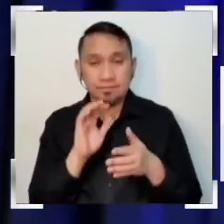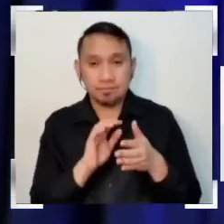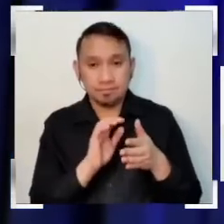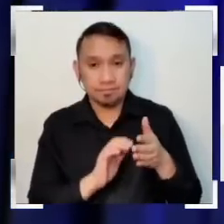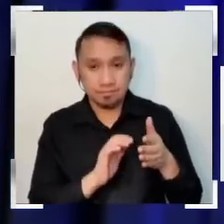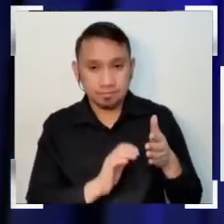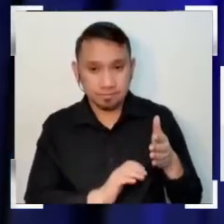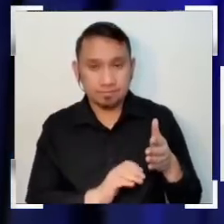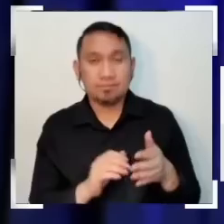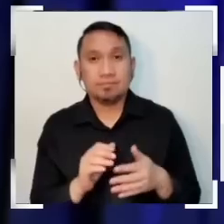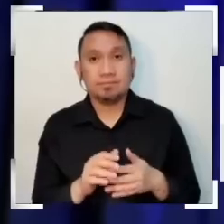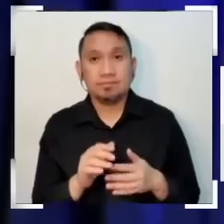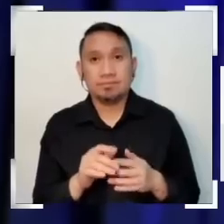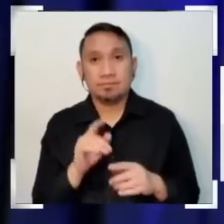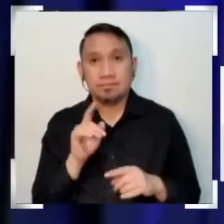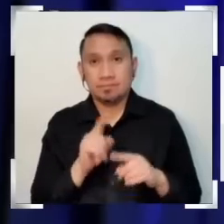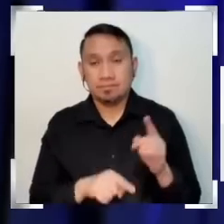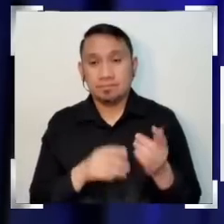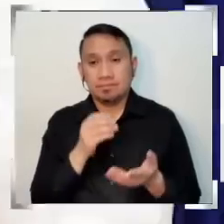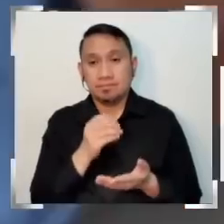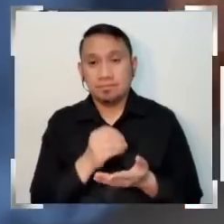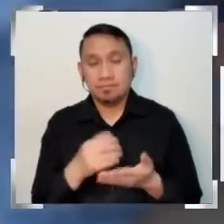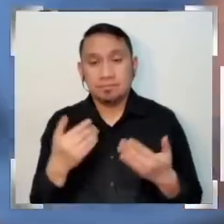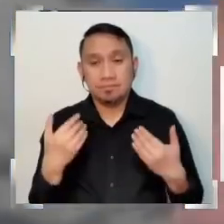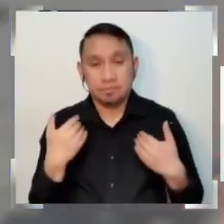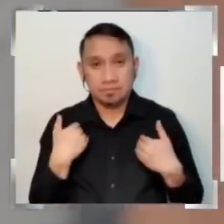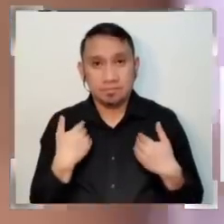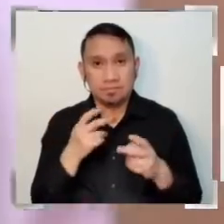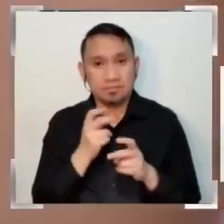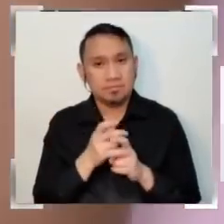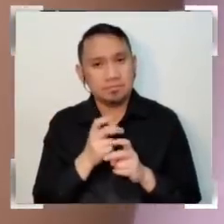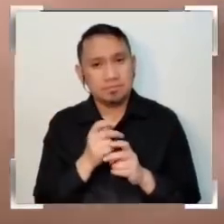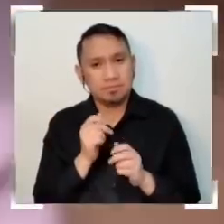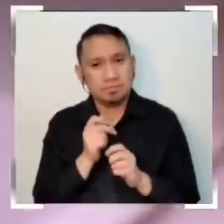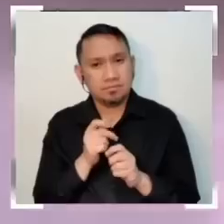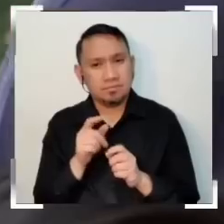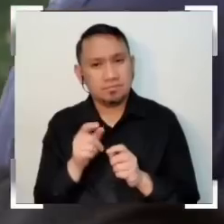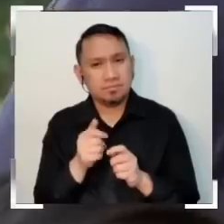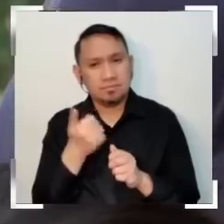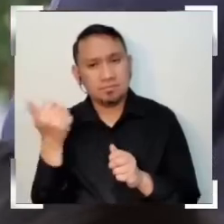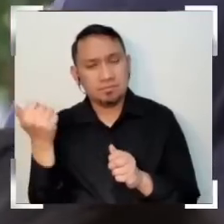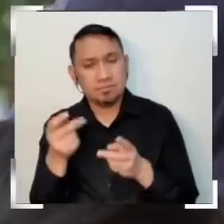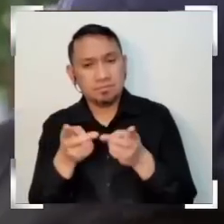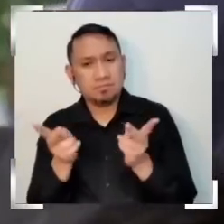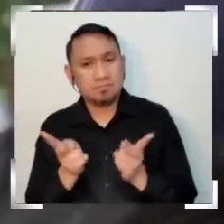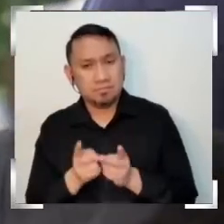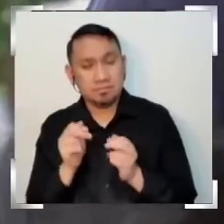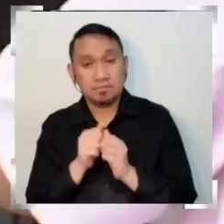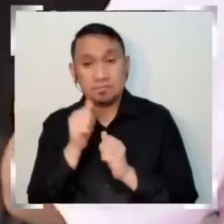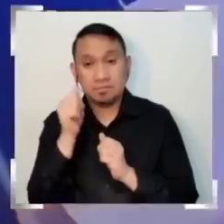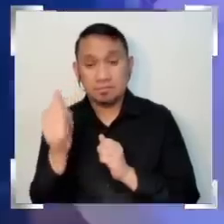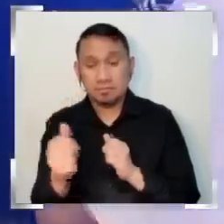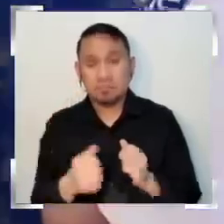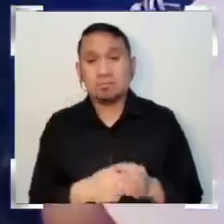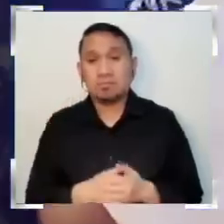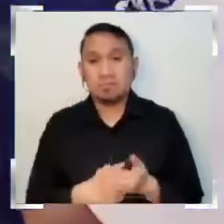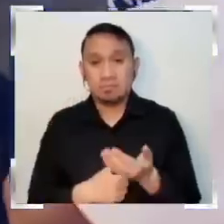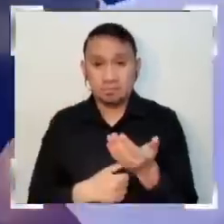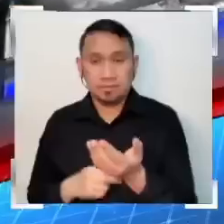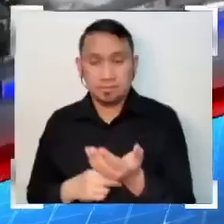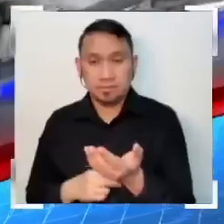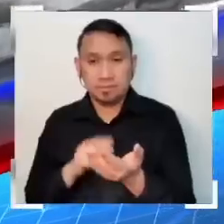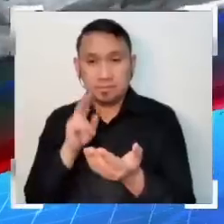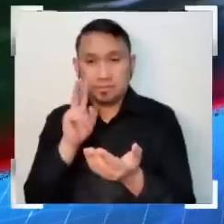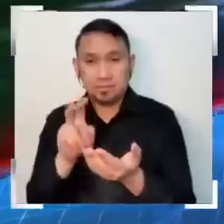naman mazi-zero yan eh, kasi there will be hard to reach areas. Para sa GMA Integrated News, Ivan Mayrina, ang inyong saksi.